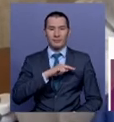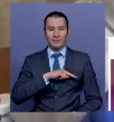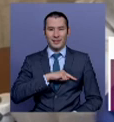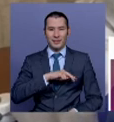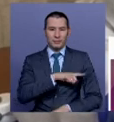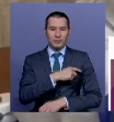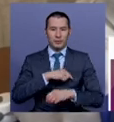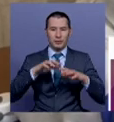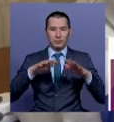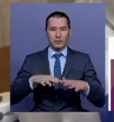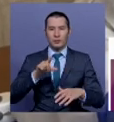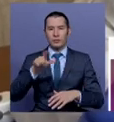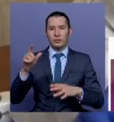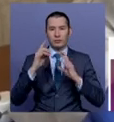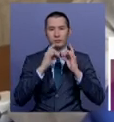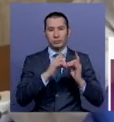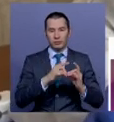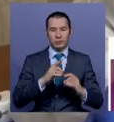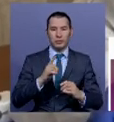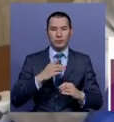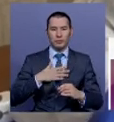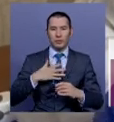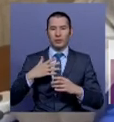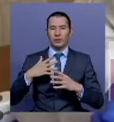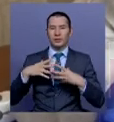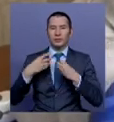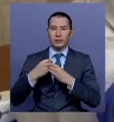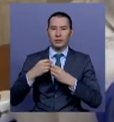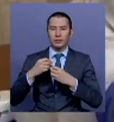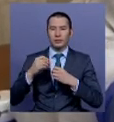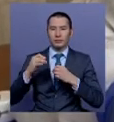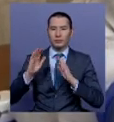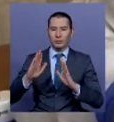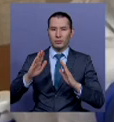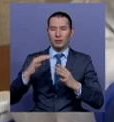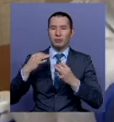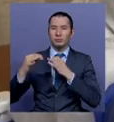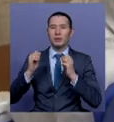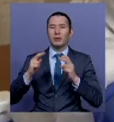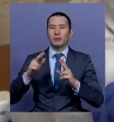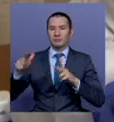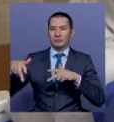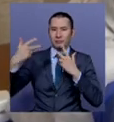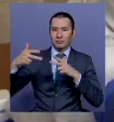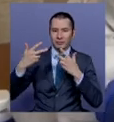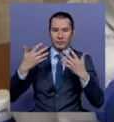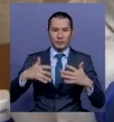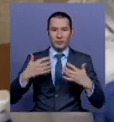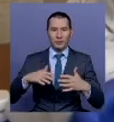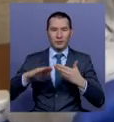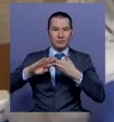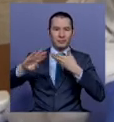науқастарға көмегімізді көрсетіп отырмыз. Отбасымызбен тек қана телефон арқылы амандықтарын, әке шешемізбен,